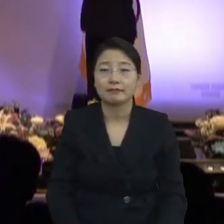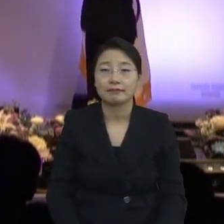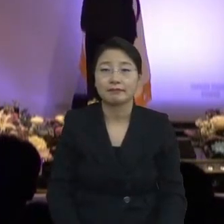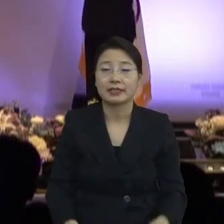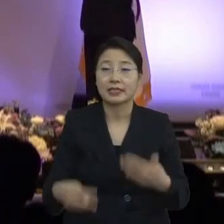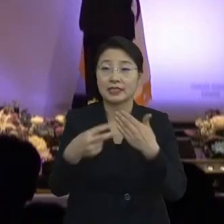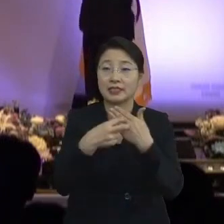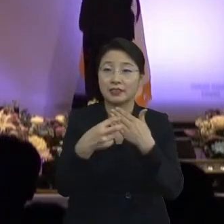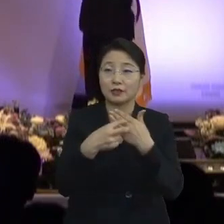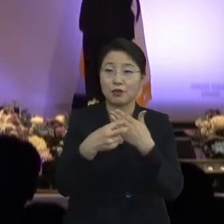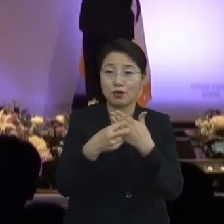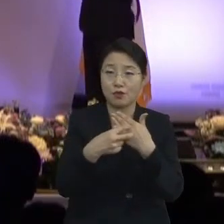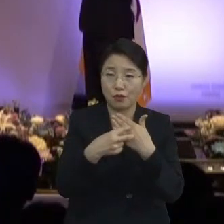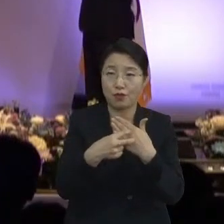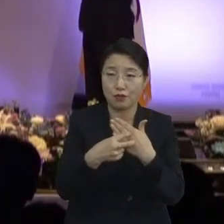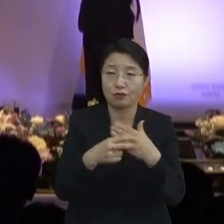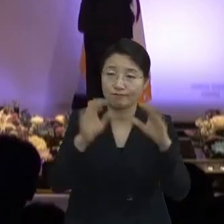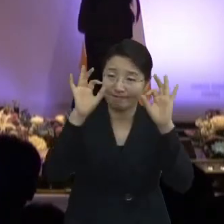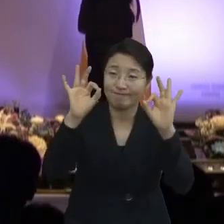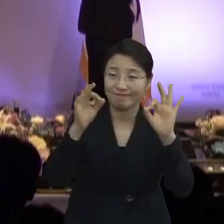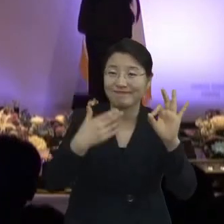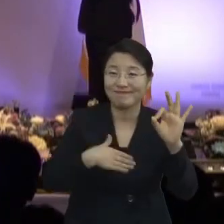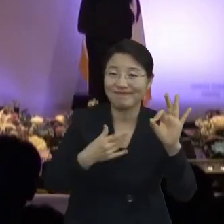의료 뭐 보시면 아실 것 같고요.